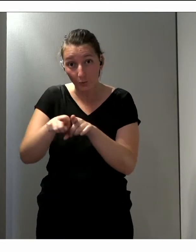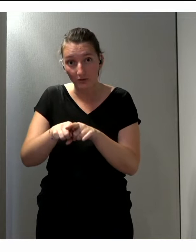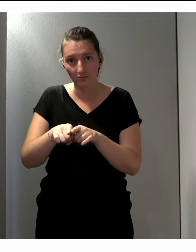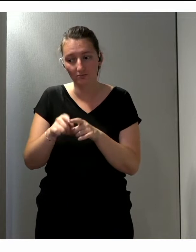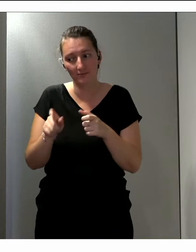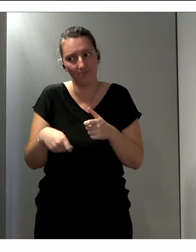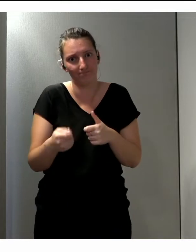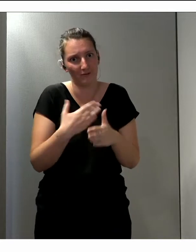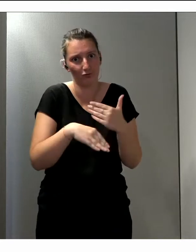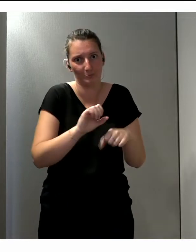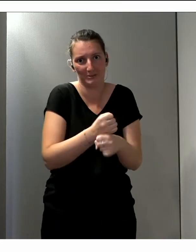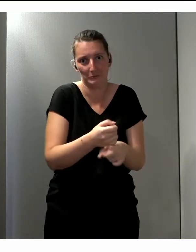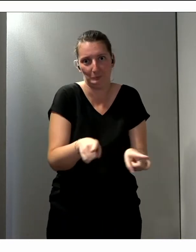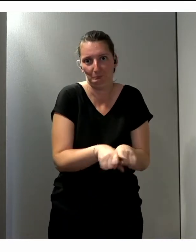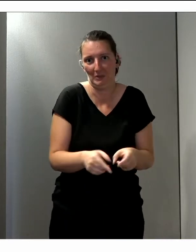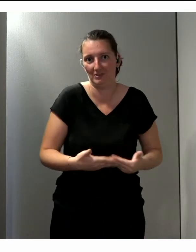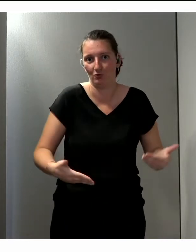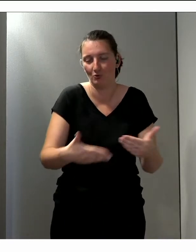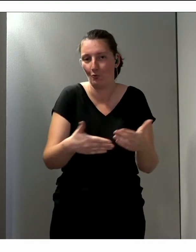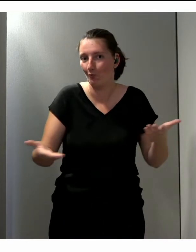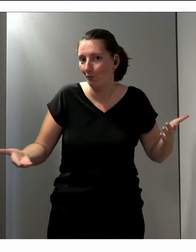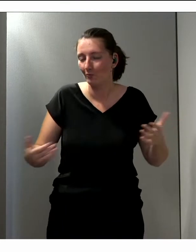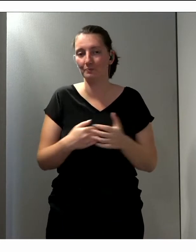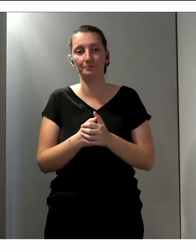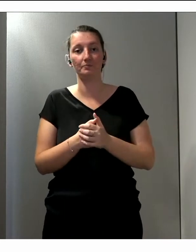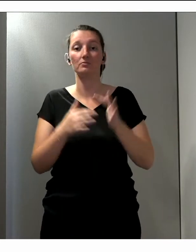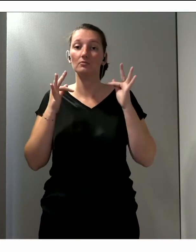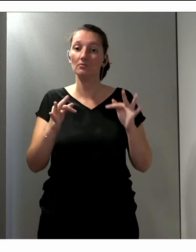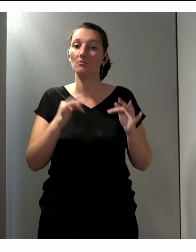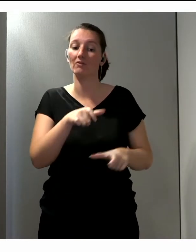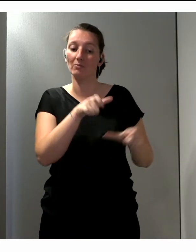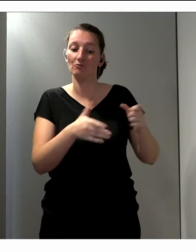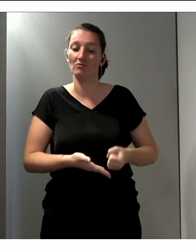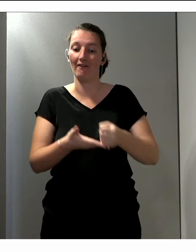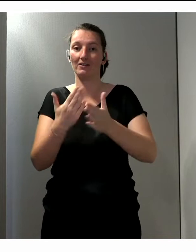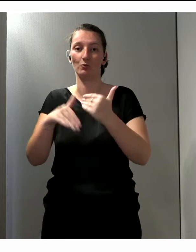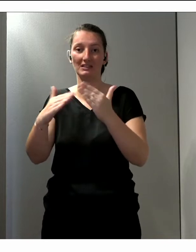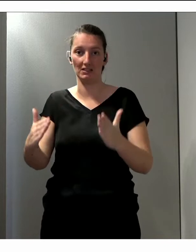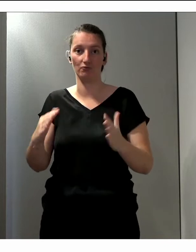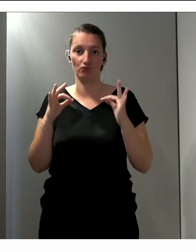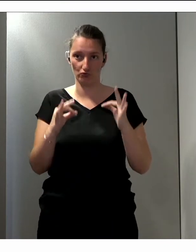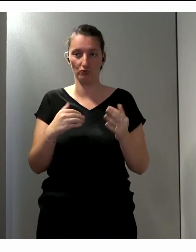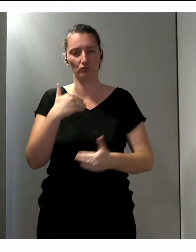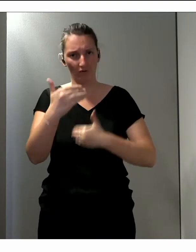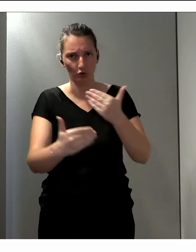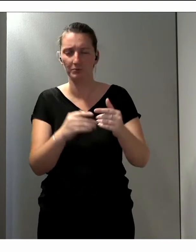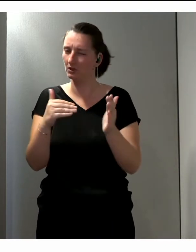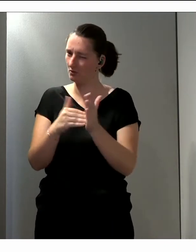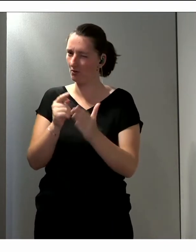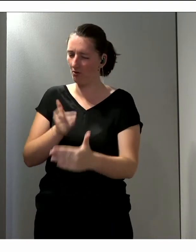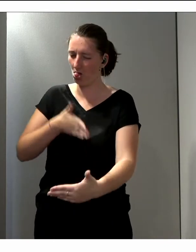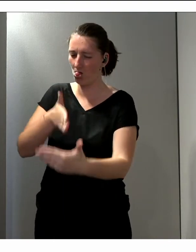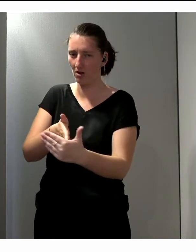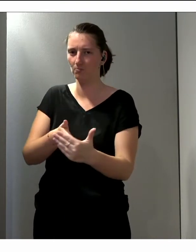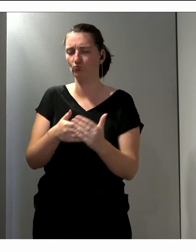soins ambulatoires. Sur la question des aides à domicile, j'en reparlerai. Nous avançons pour partie, et puis nous gardons un obstacle majeur que je pourrais exposer tout à l'heure, qui